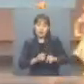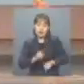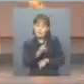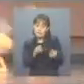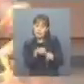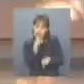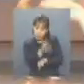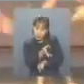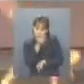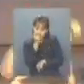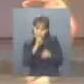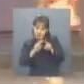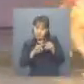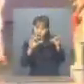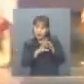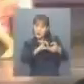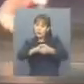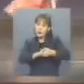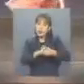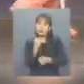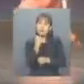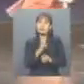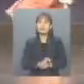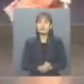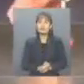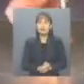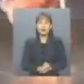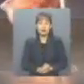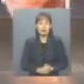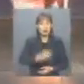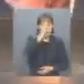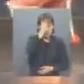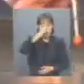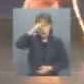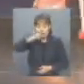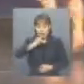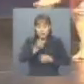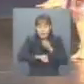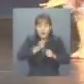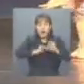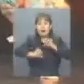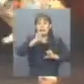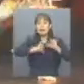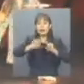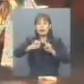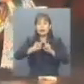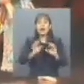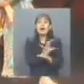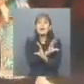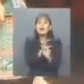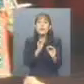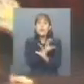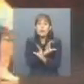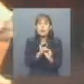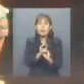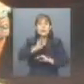แน่นการดึงจุดร่วมทางวัฒนธรรมของสองประเทศมาถ่ายทอดเป็นการแสดงยังทำให้เกิดการแลกเปลี่ยนเรียนรู้และพัฒนาน